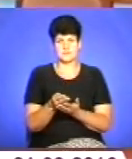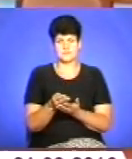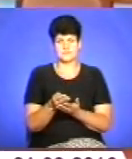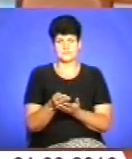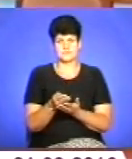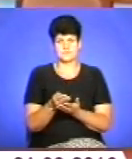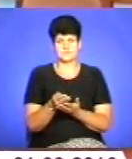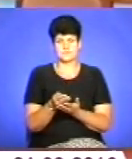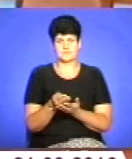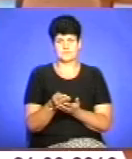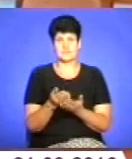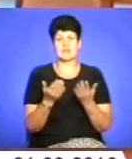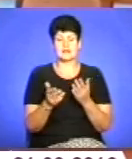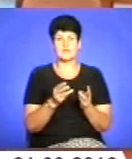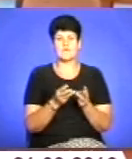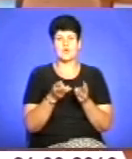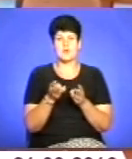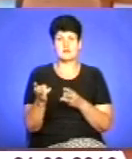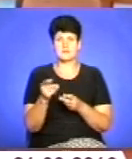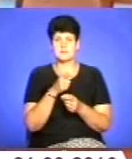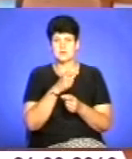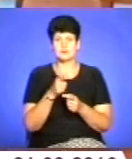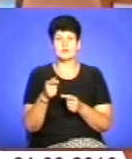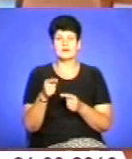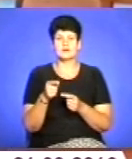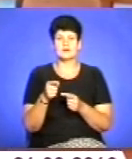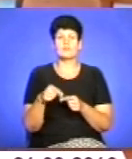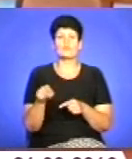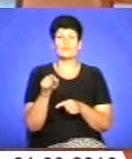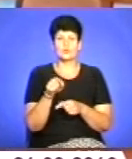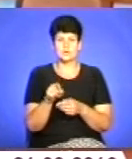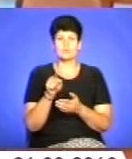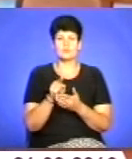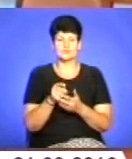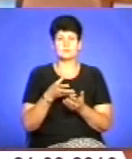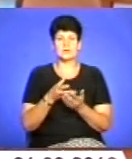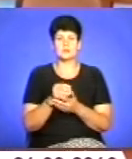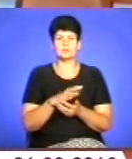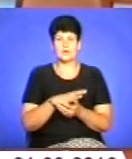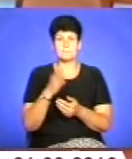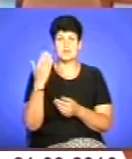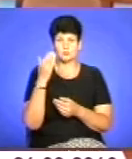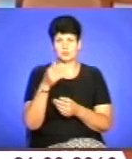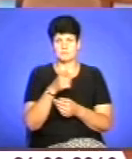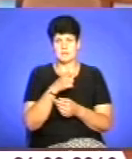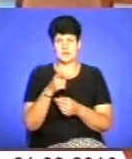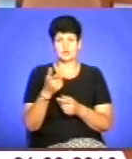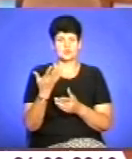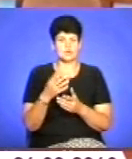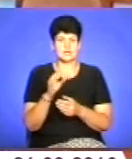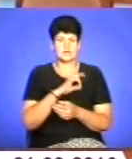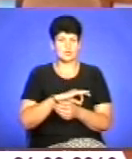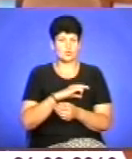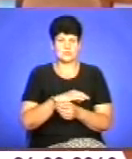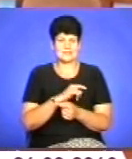яка в опалювальний період по тій обов'язковій платі, яка була минулого опалювального періоду, якщо їхні доходи кардинально не